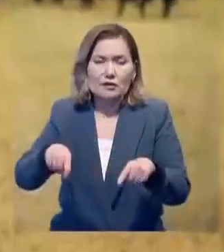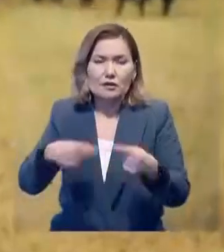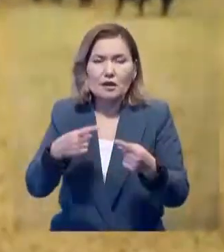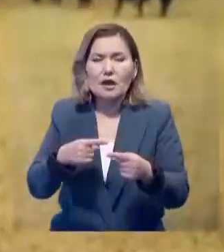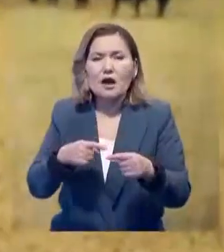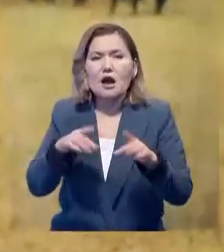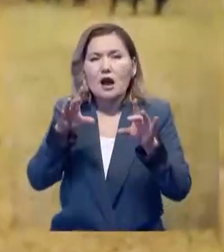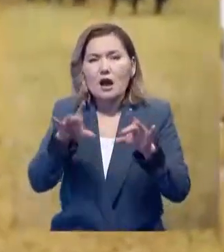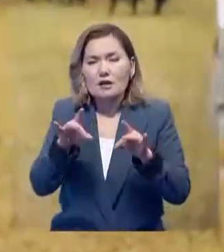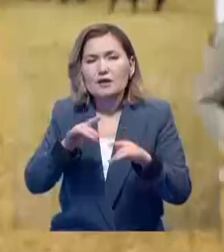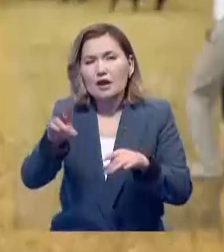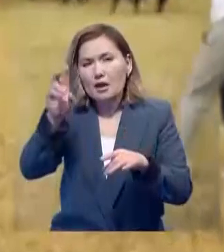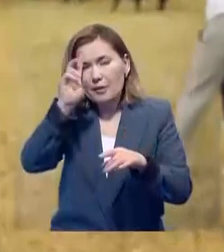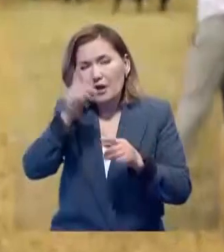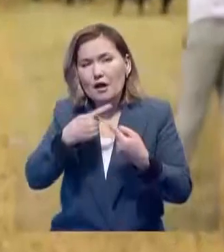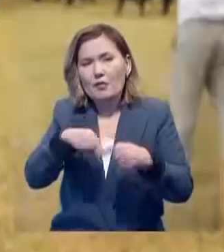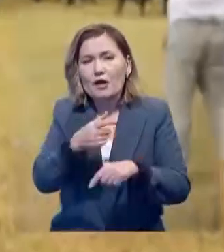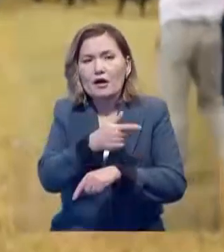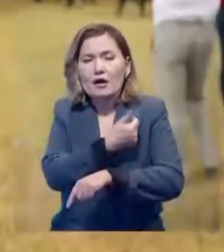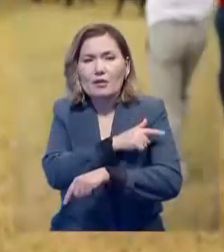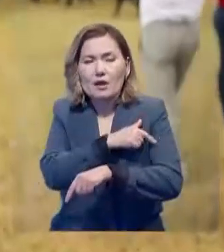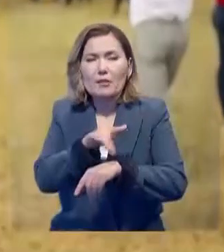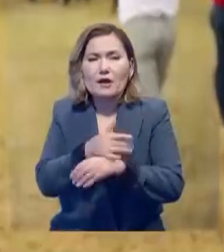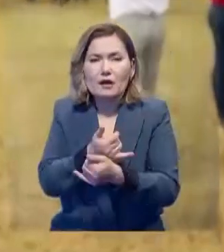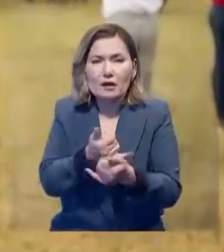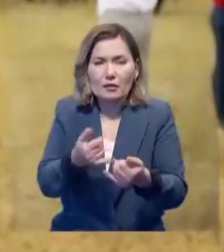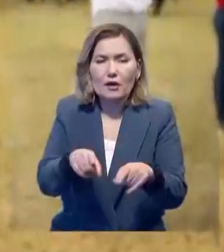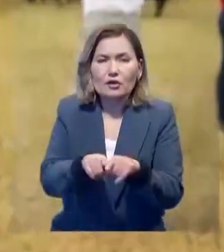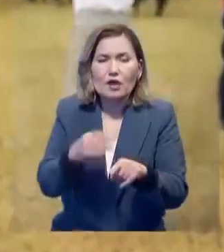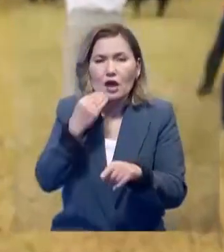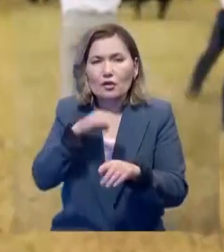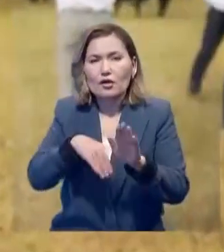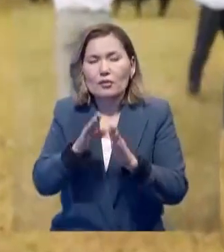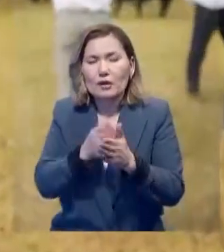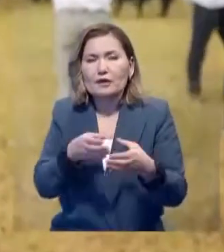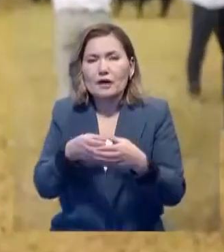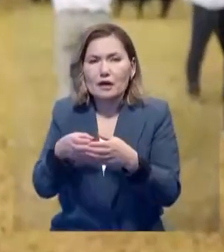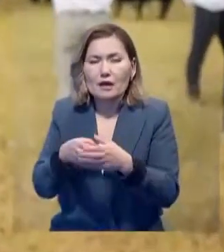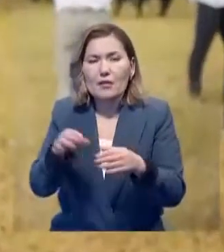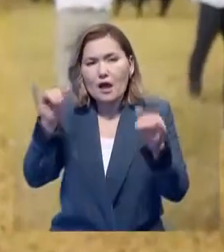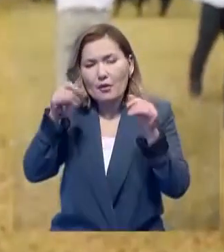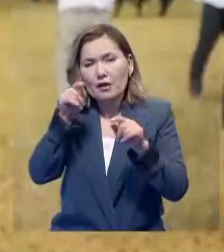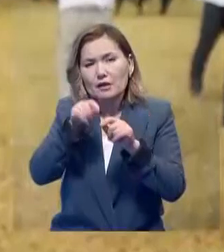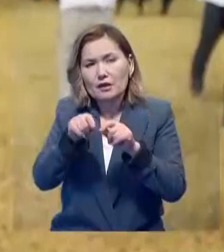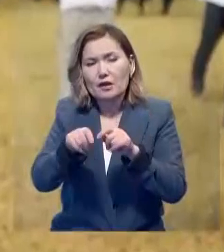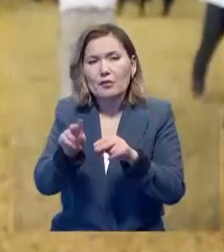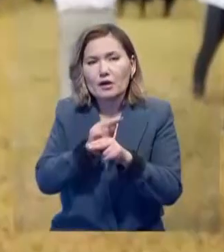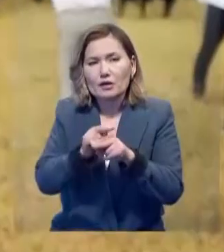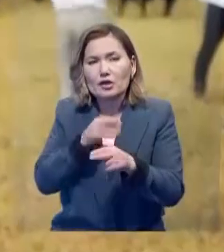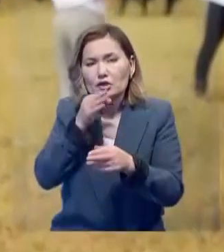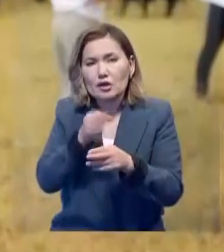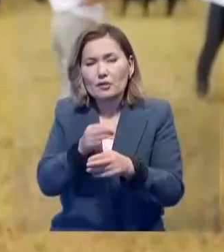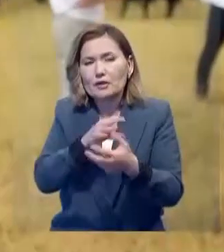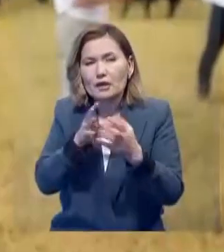Австралияда жеке және мемлекеттік ветеринарлық қызметтер арасында нақты айырмашылық бар. Жекеменшік ұйым маманы малды тексеруге және емдеуге жауапты